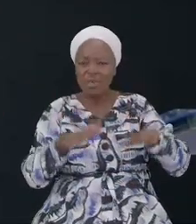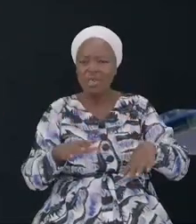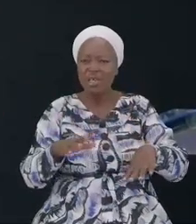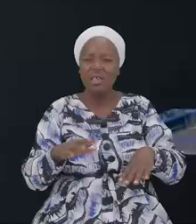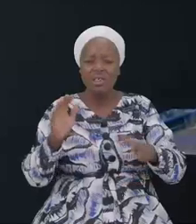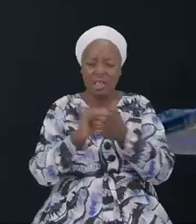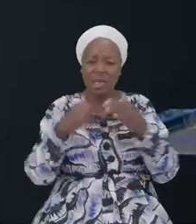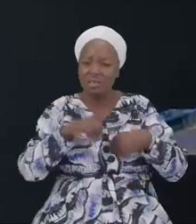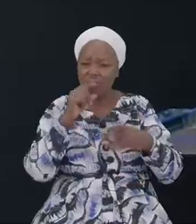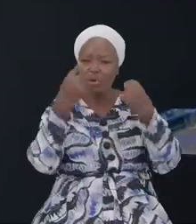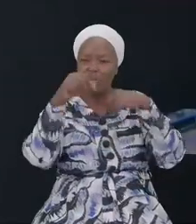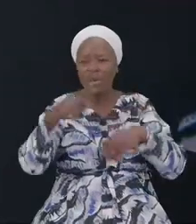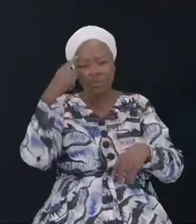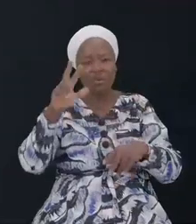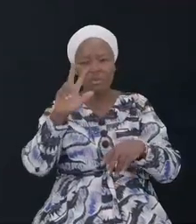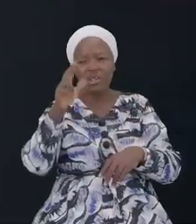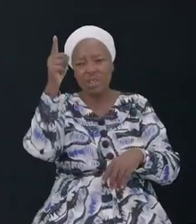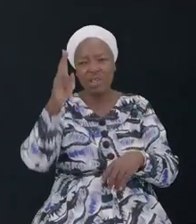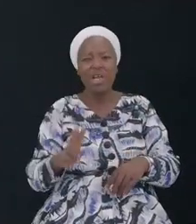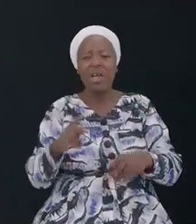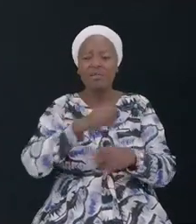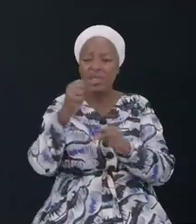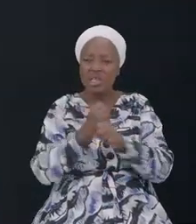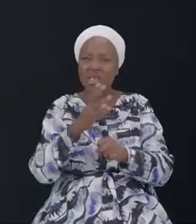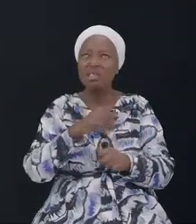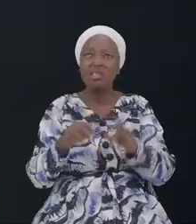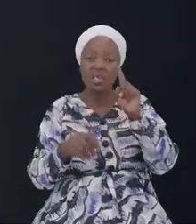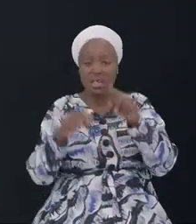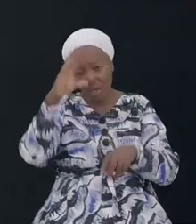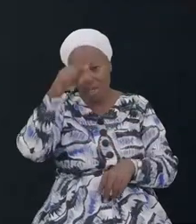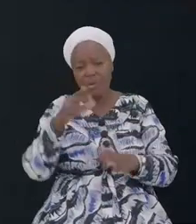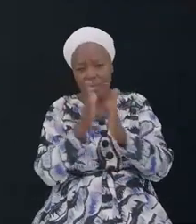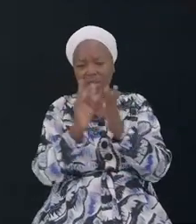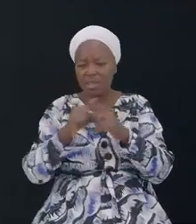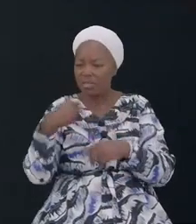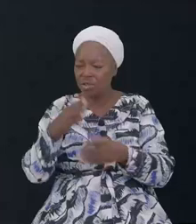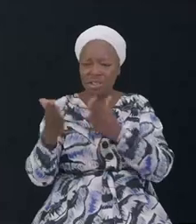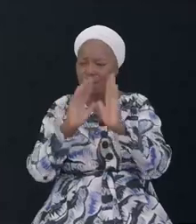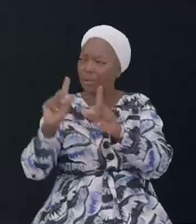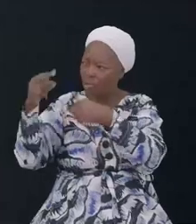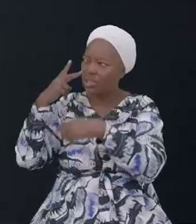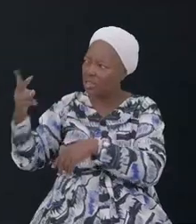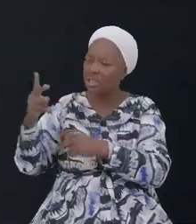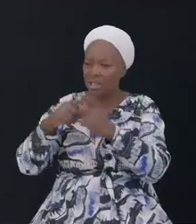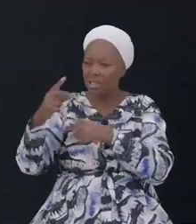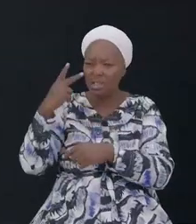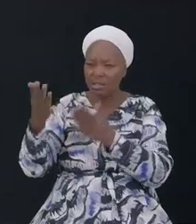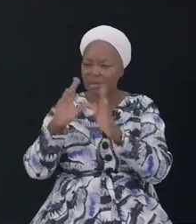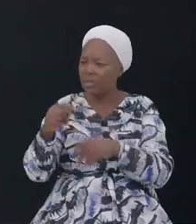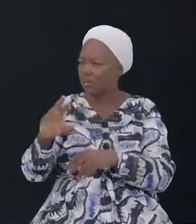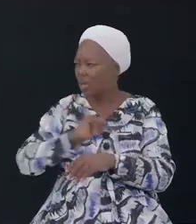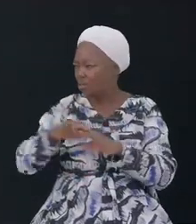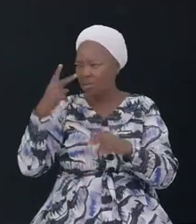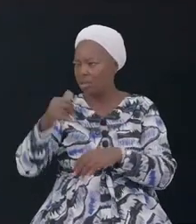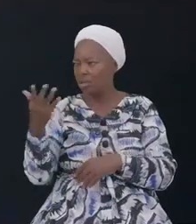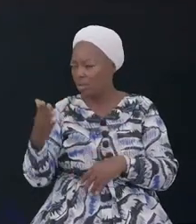qui ne t'aime pas venue pendant 3 ans et demi. Il a prié encore, il a dit à son serviteur, va voir. Il est parti, il a dit, non, je ne vois rien, n'as-tu rien? Est-ce